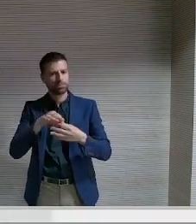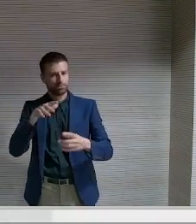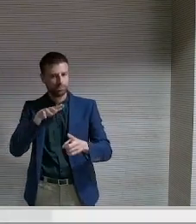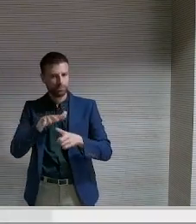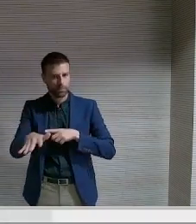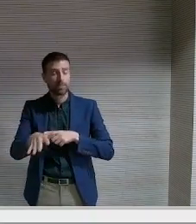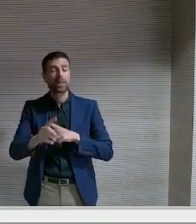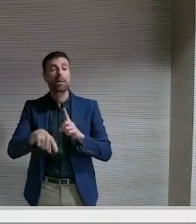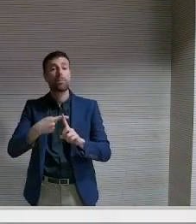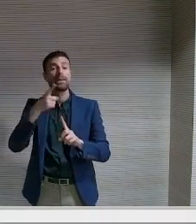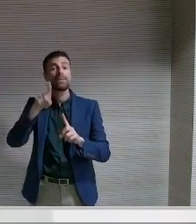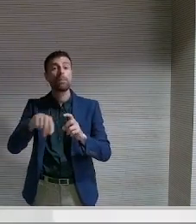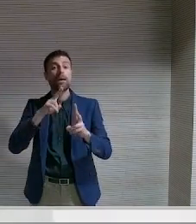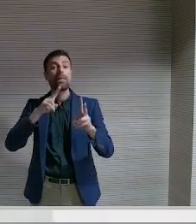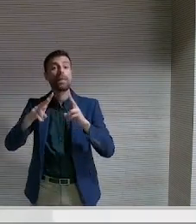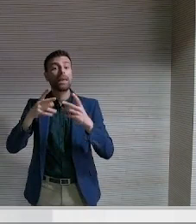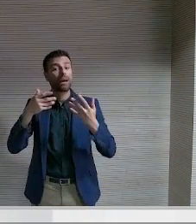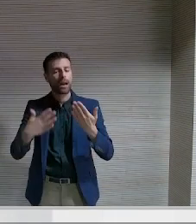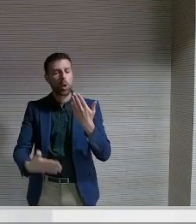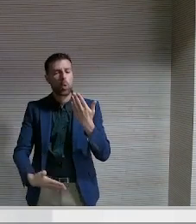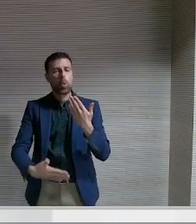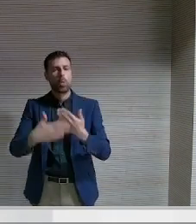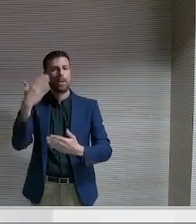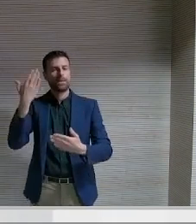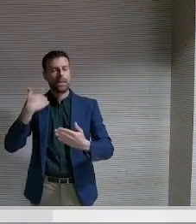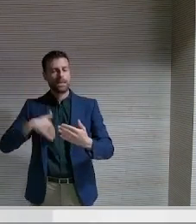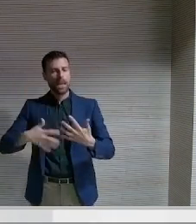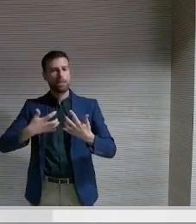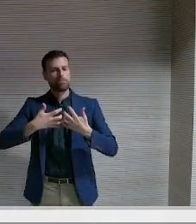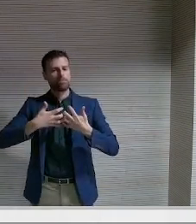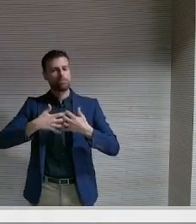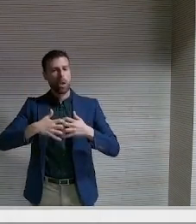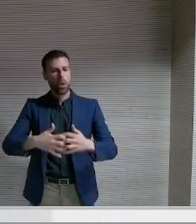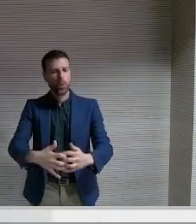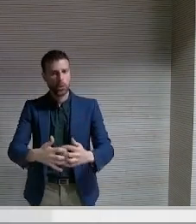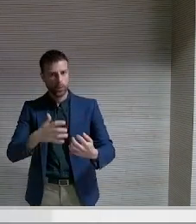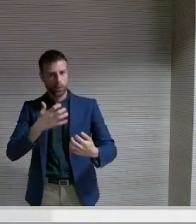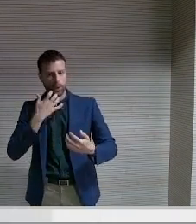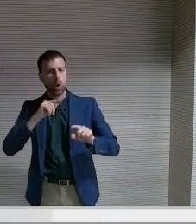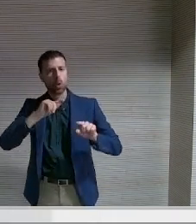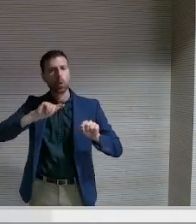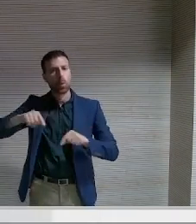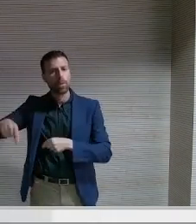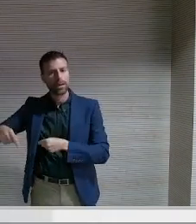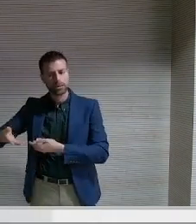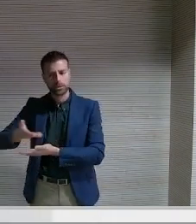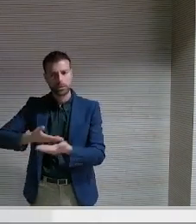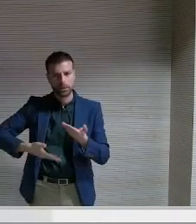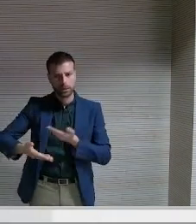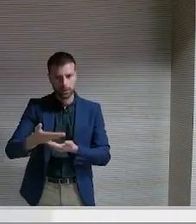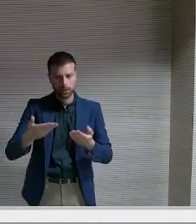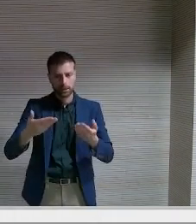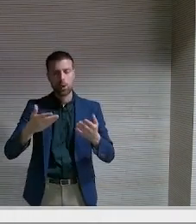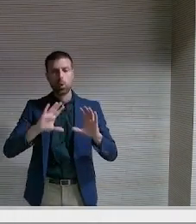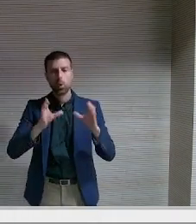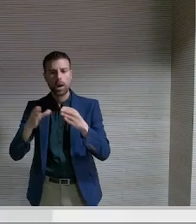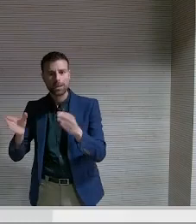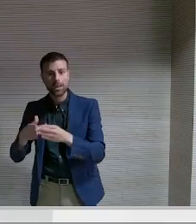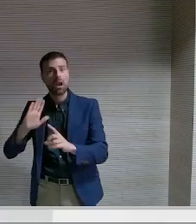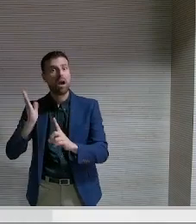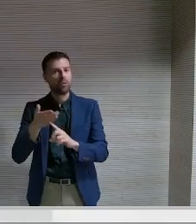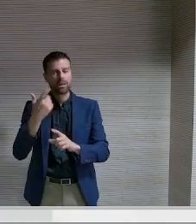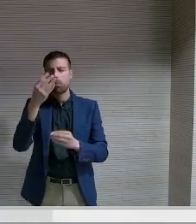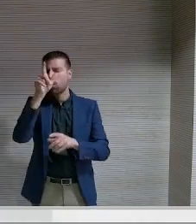podem dir que s'estan començant a desencallar diferents convenis col·lectius que afecten a moltíssimes persones treballadores de